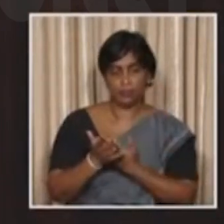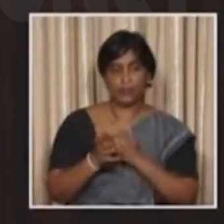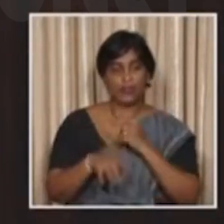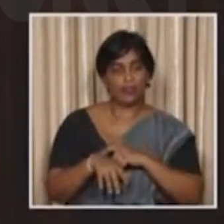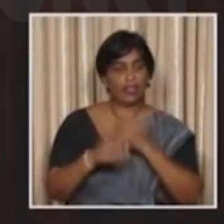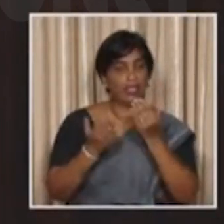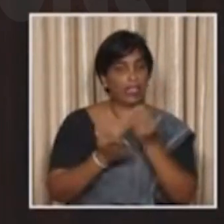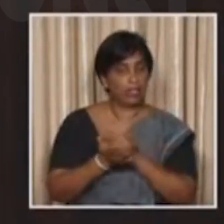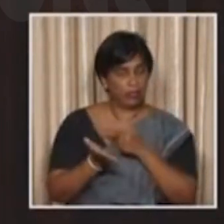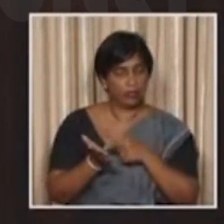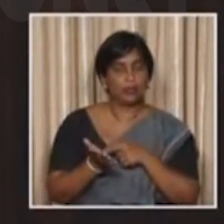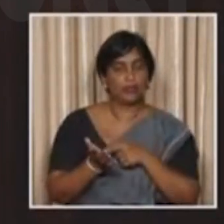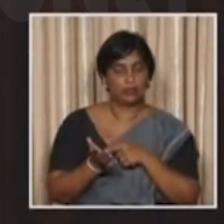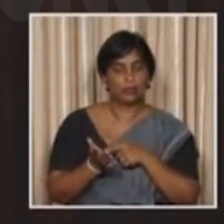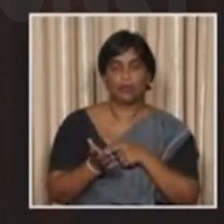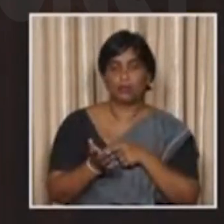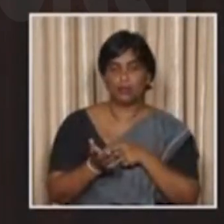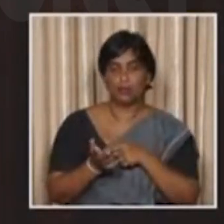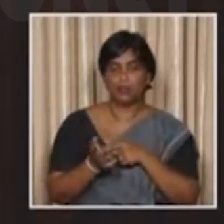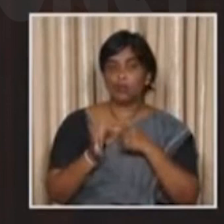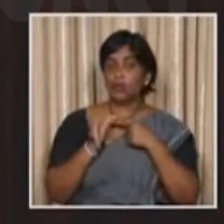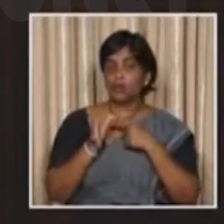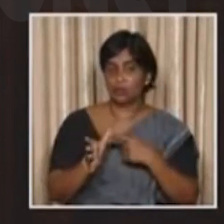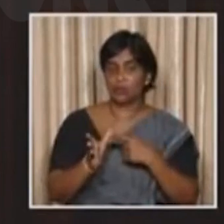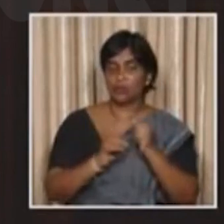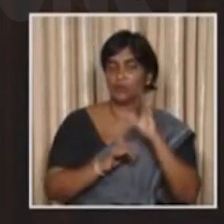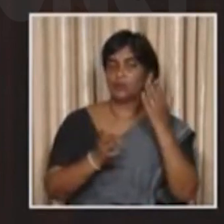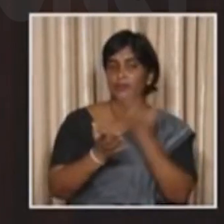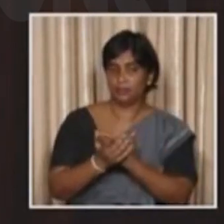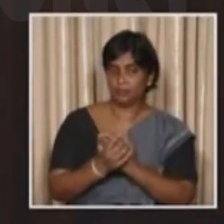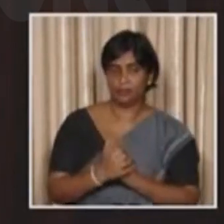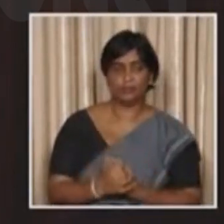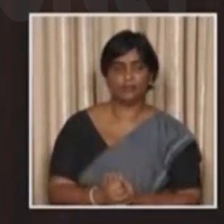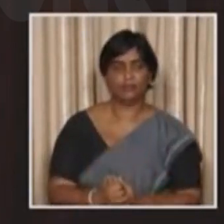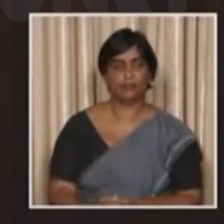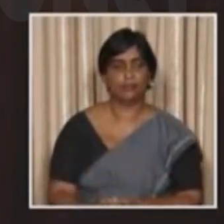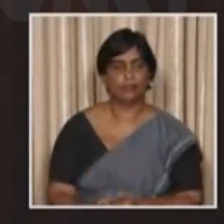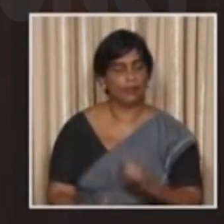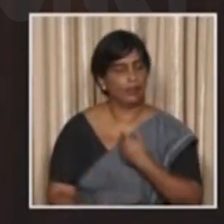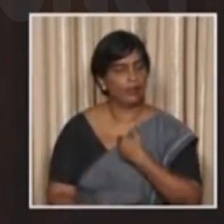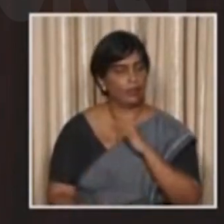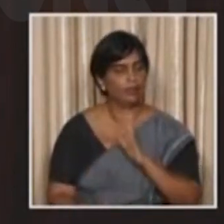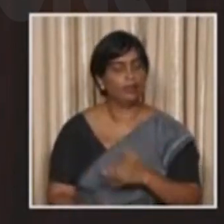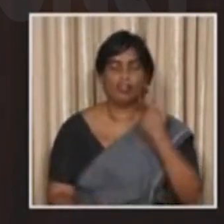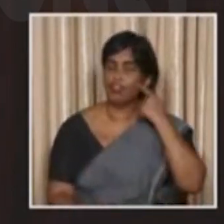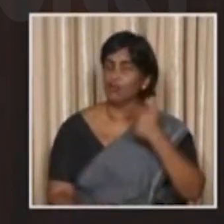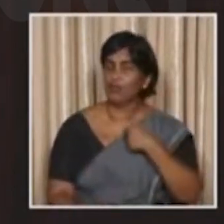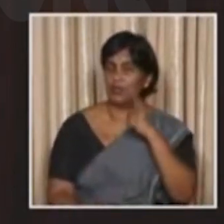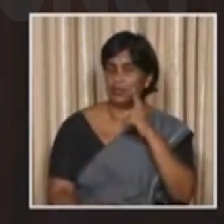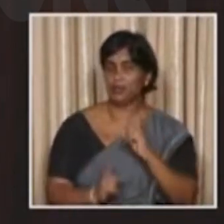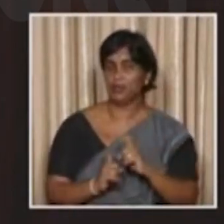ඉතුරු කර ගැනීම සඳහා ඒ පිළිතුරු මම සභාගත කරනවා. මා වෙත එල්ල කළ එක්